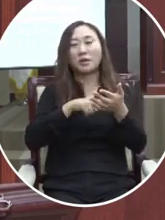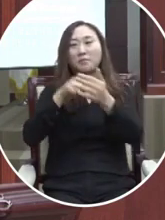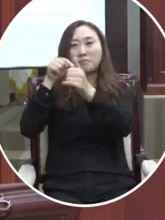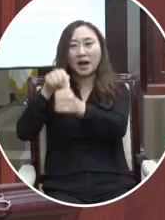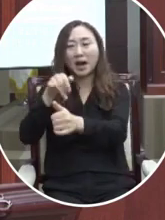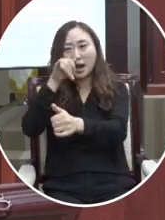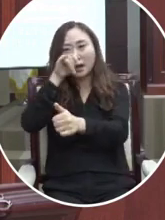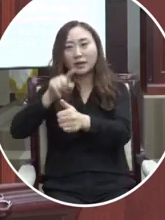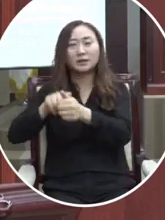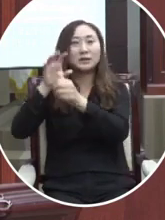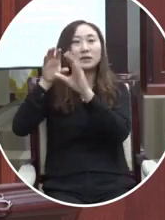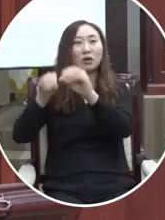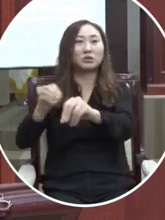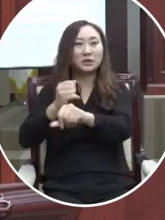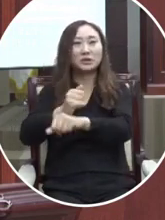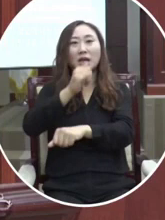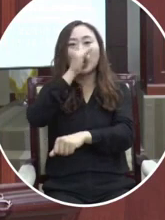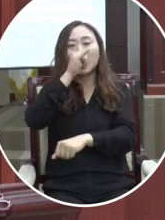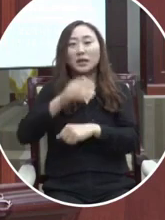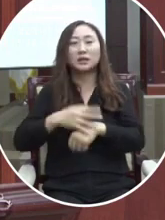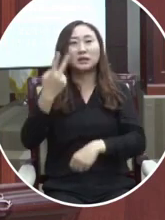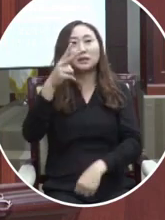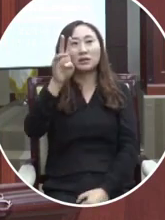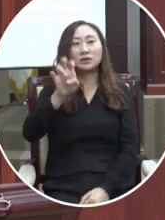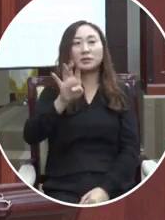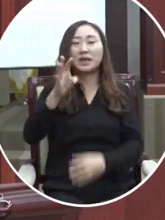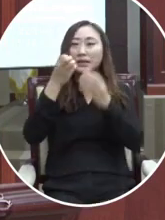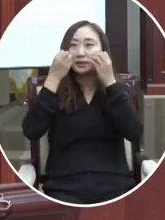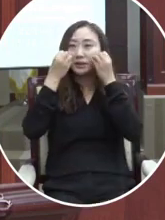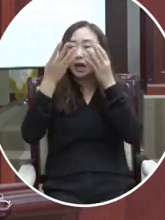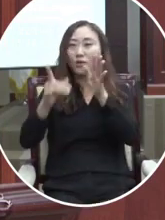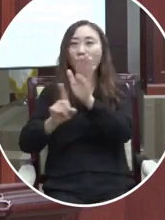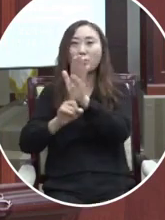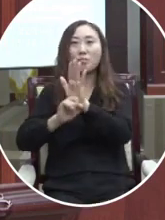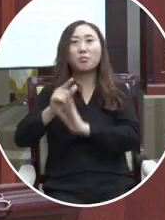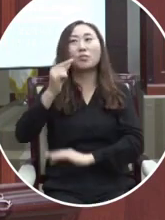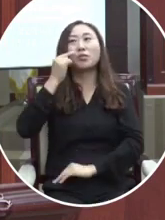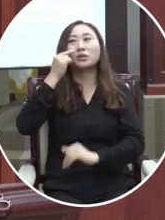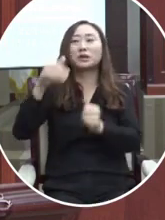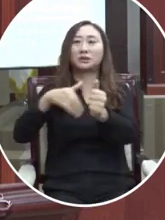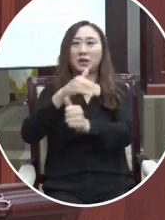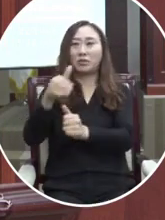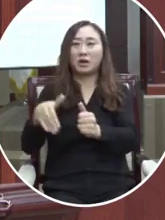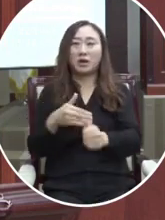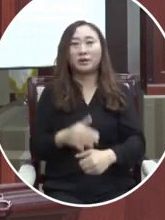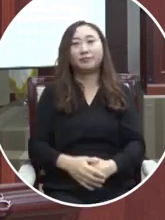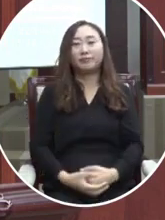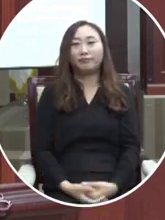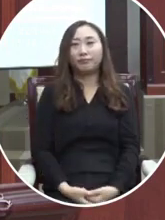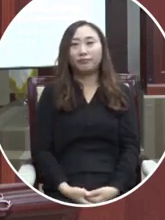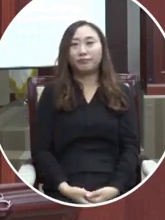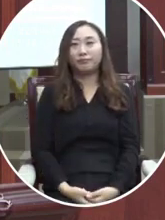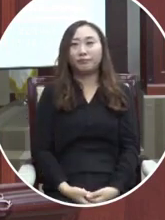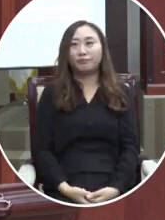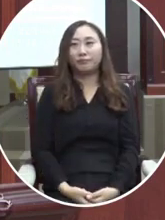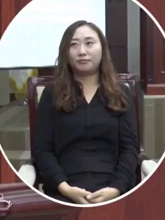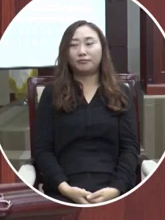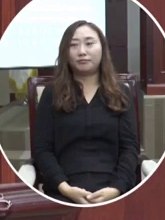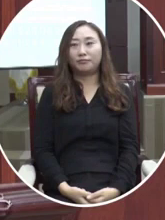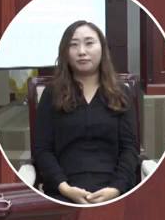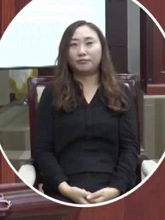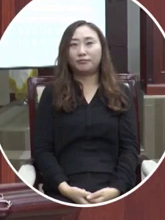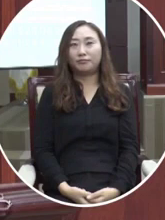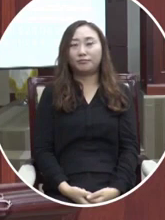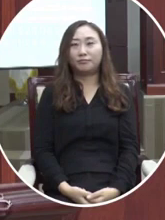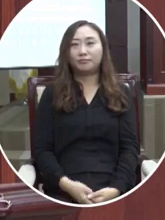원화모집 정지 처분을 받고 2024년 신임 원화모집도 할 수 없는 상황이라고 합니다. 사건의